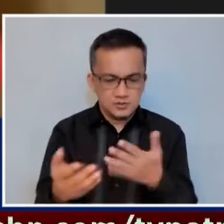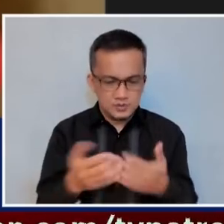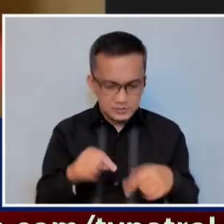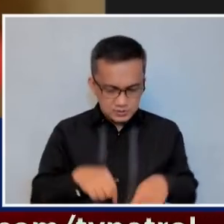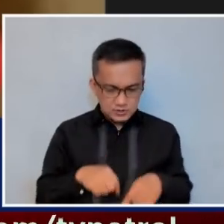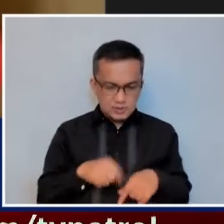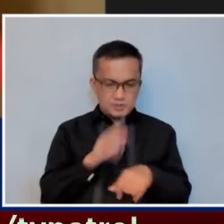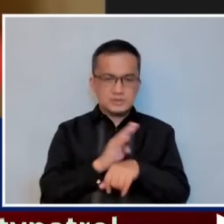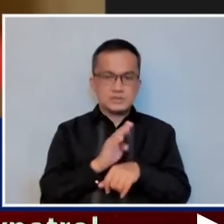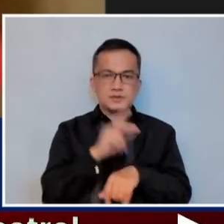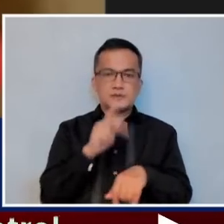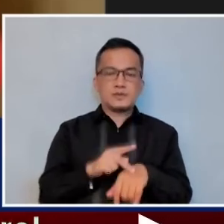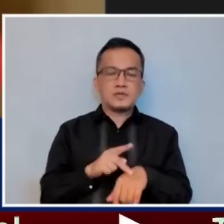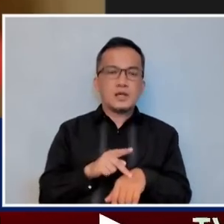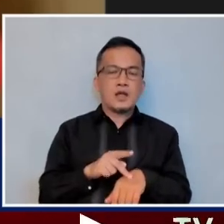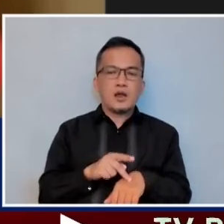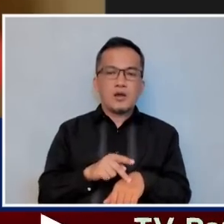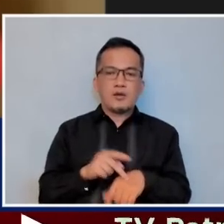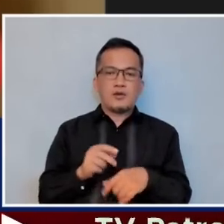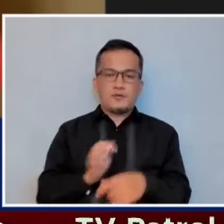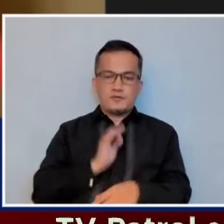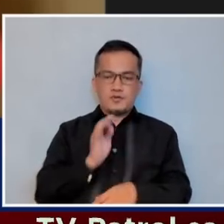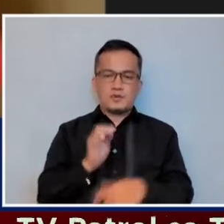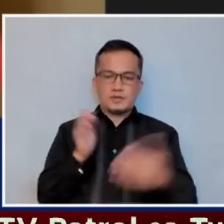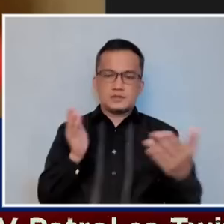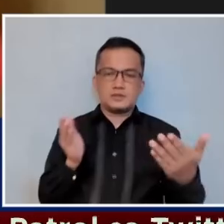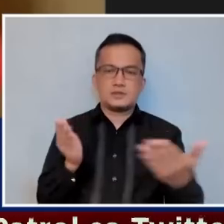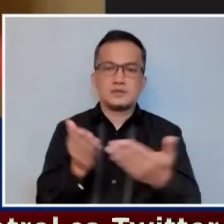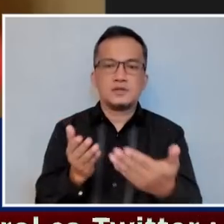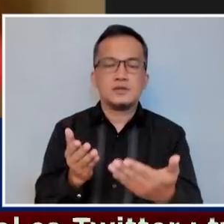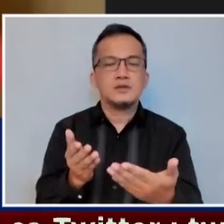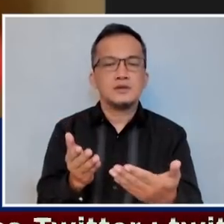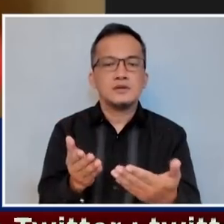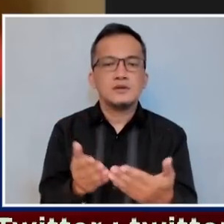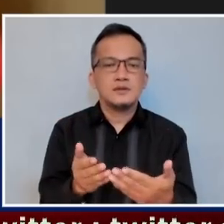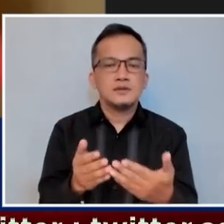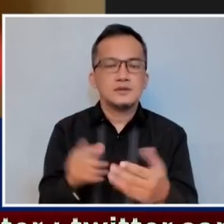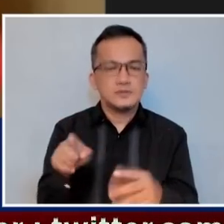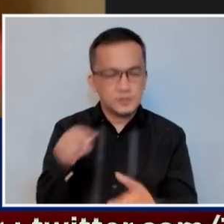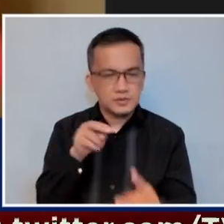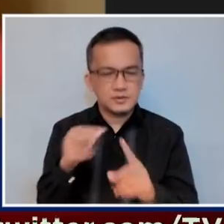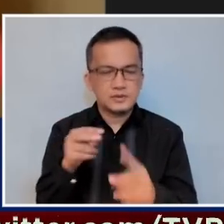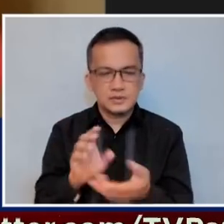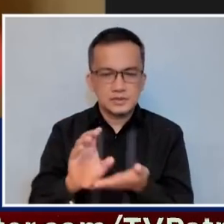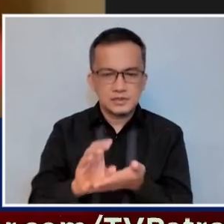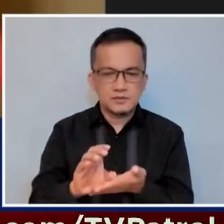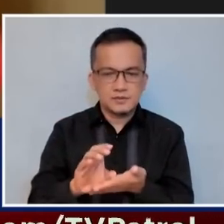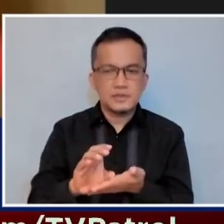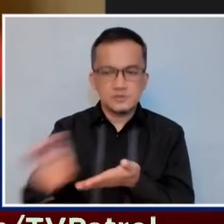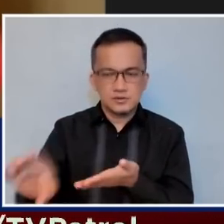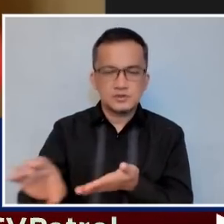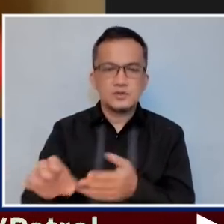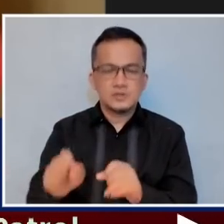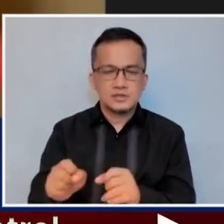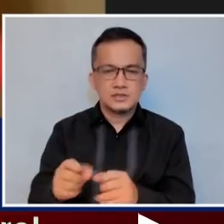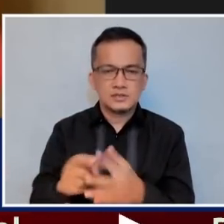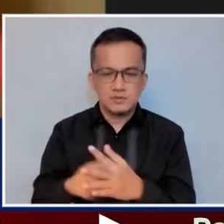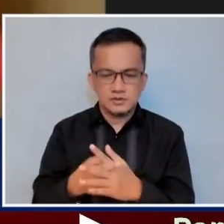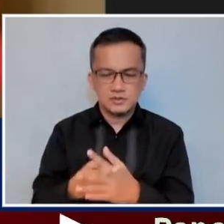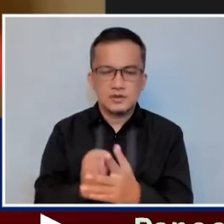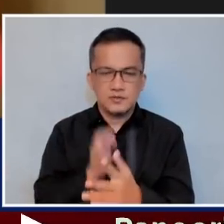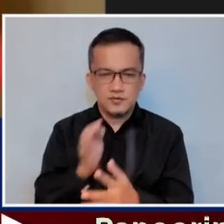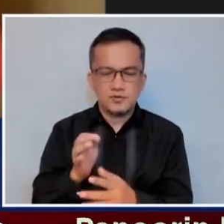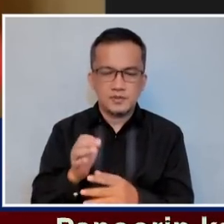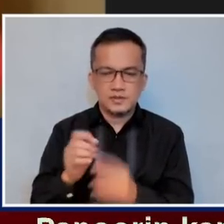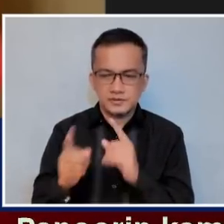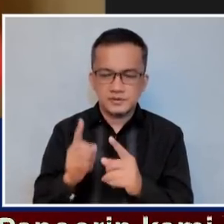bansang Pilipinas, yung formal introduction with the prospective investors, nagsisimula yan sa mga formal talks. Then